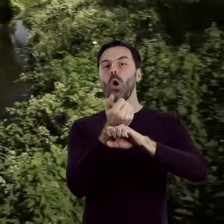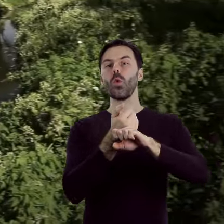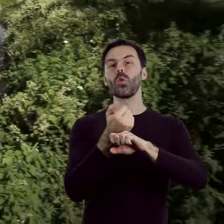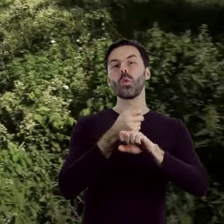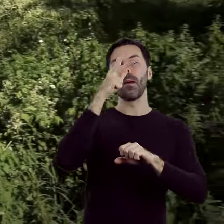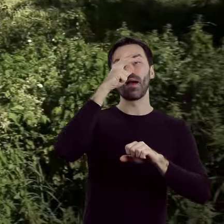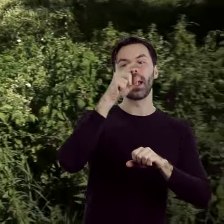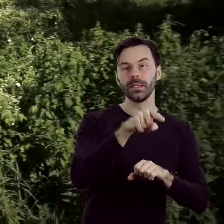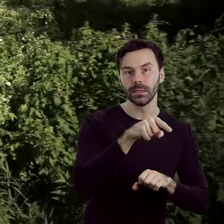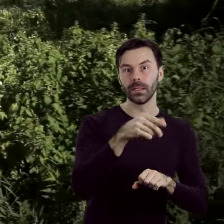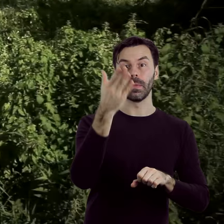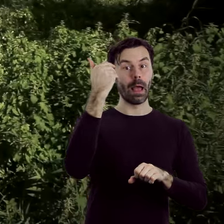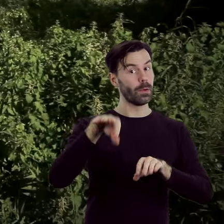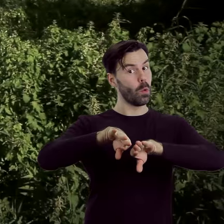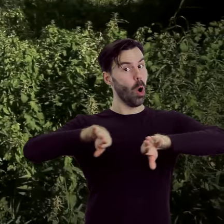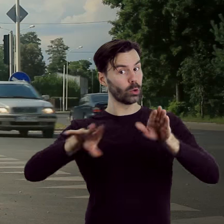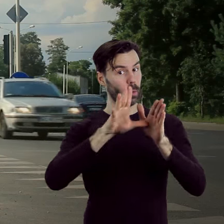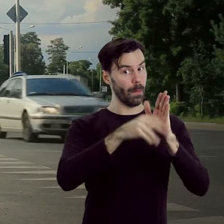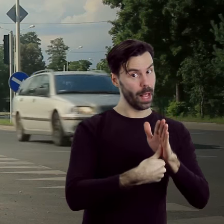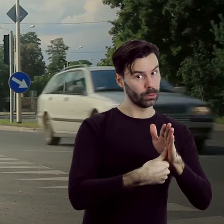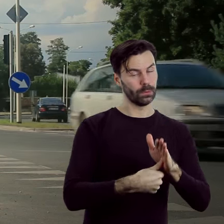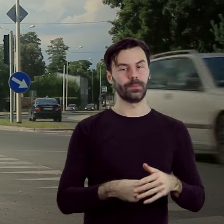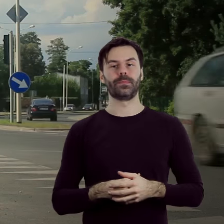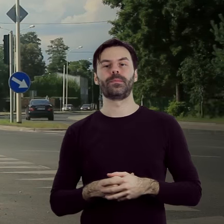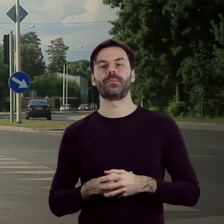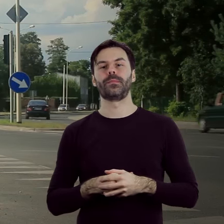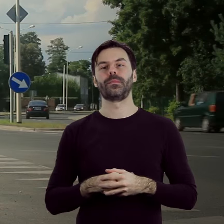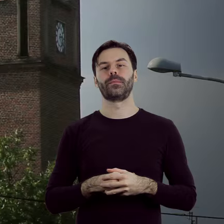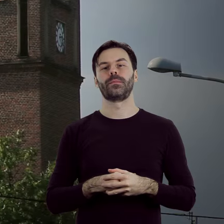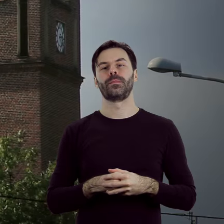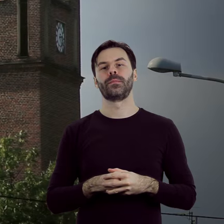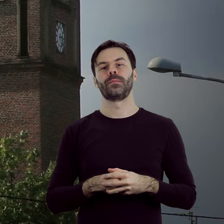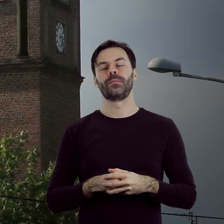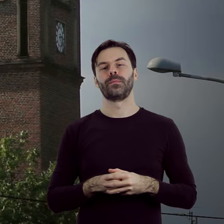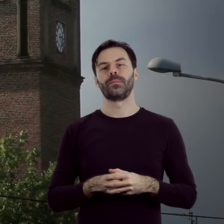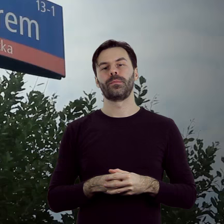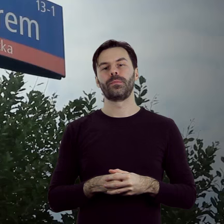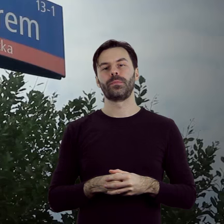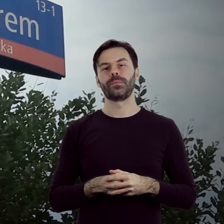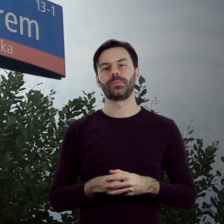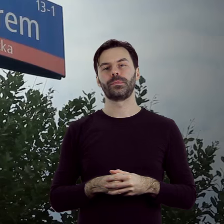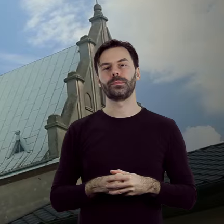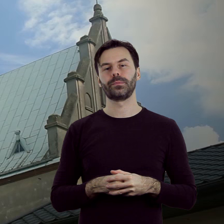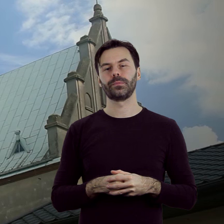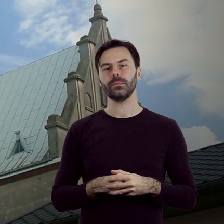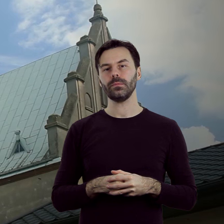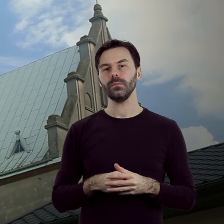Rudę Pabianicką, która do II wojny światowej była osobnym miastem.